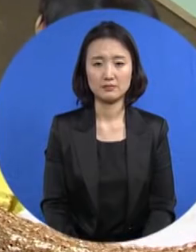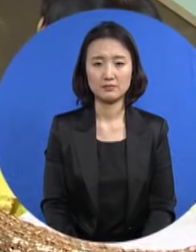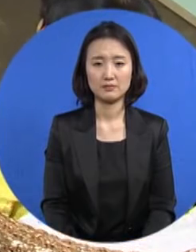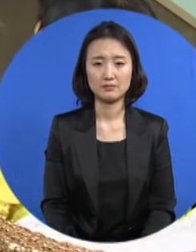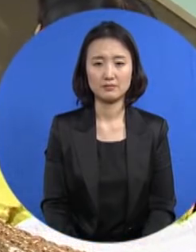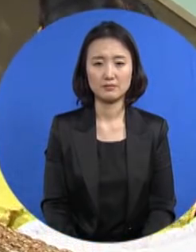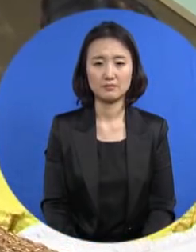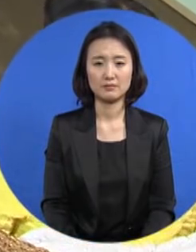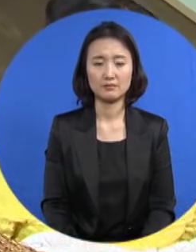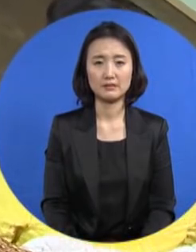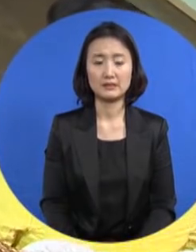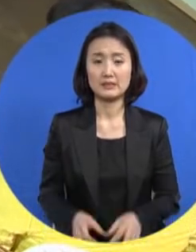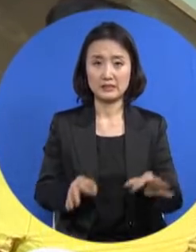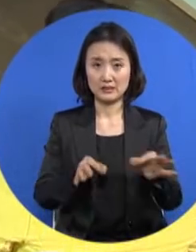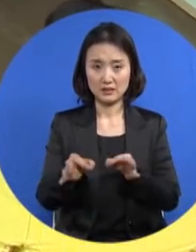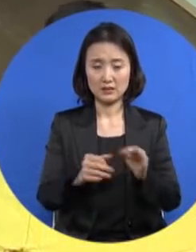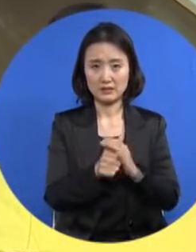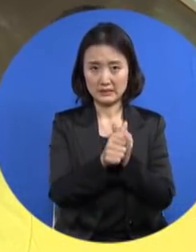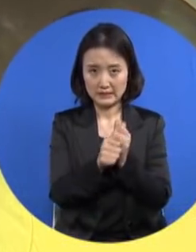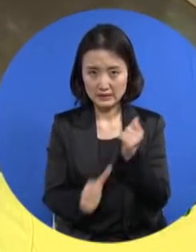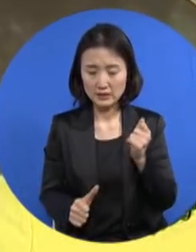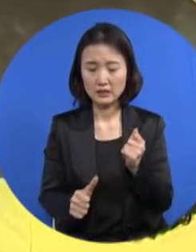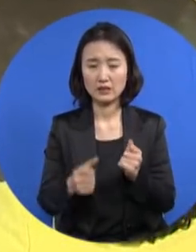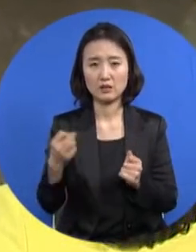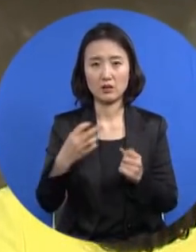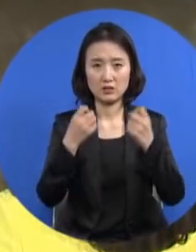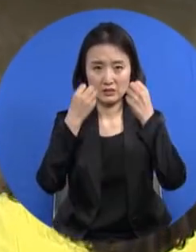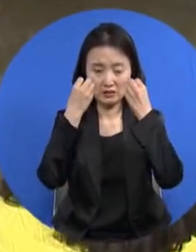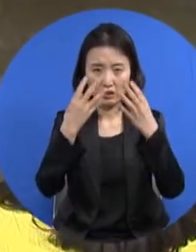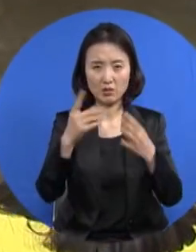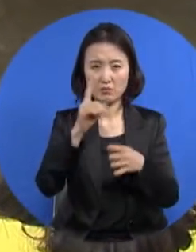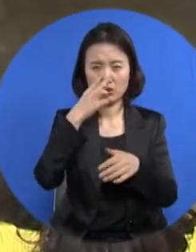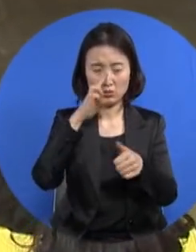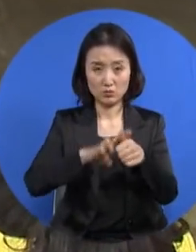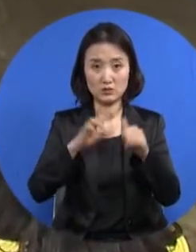사업에 실패하거나 새로운 것을 도전하는 사람들은